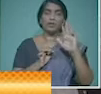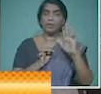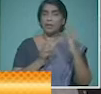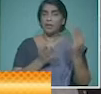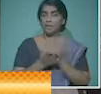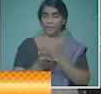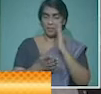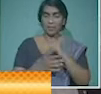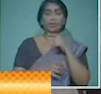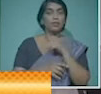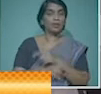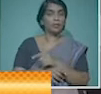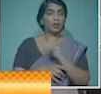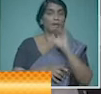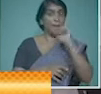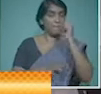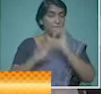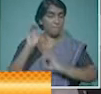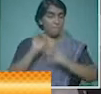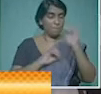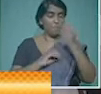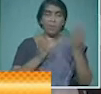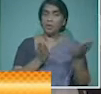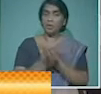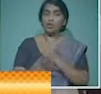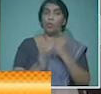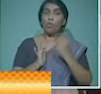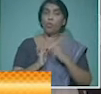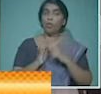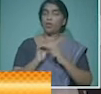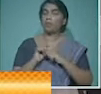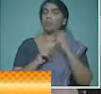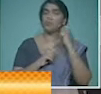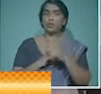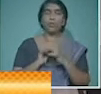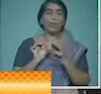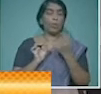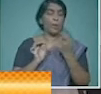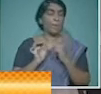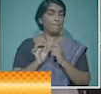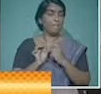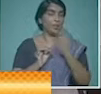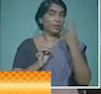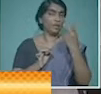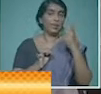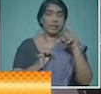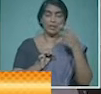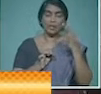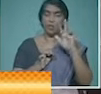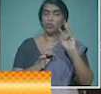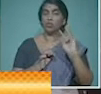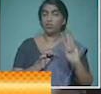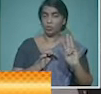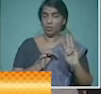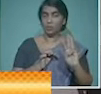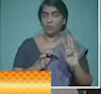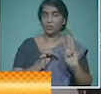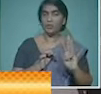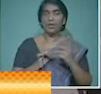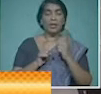350,000 அதிகரிக்கப்பட்டது. இதனால் அரச செலவினம் கோடிக்கணக்கில் அதிகரித்தது. அதே நேரம் கடந்த 2014 ஆண்டு